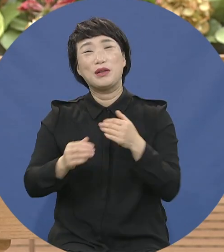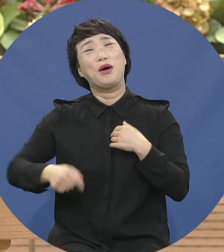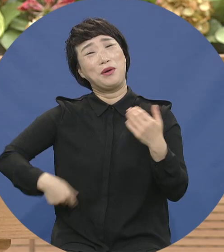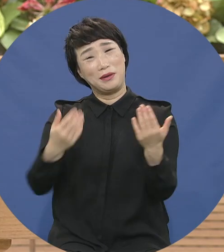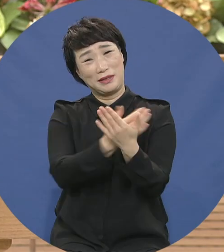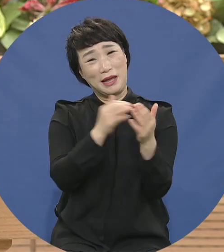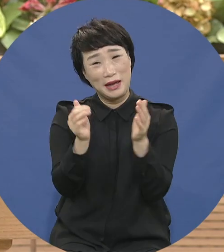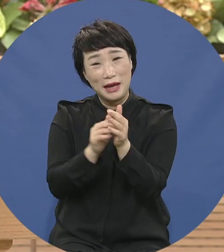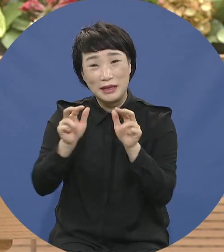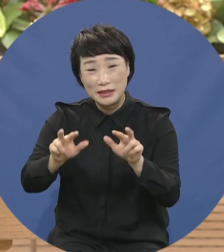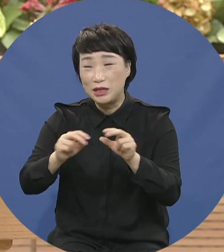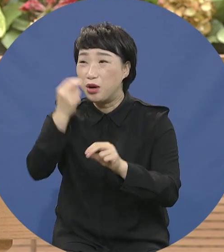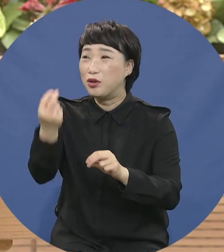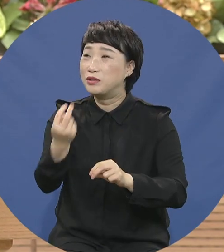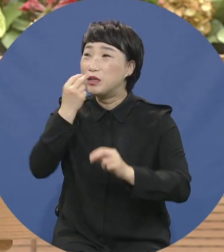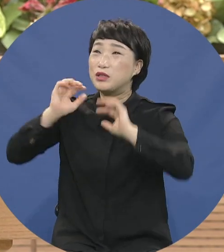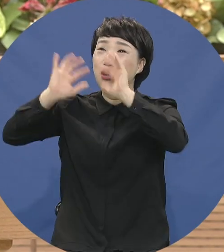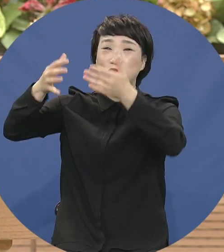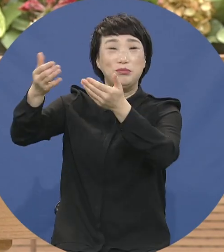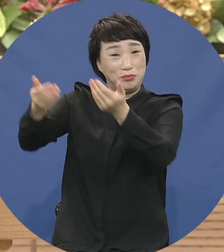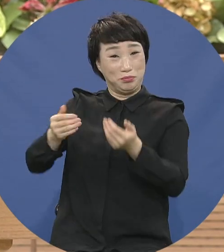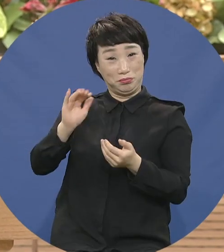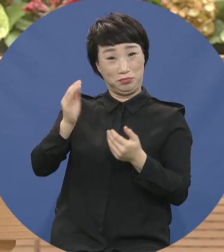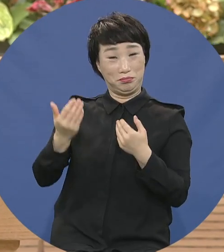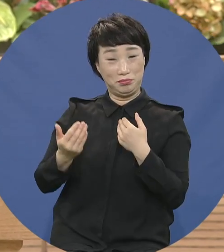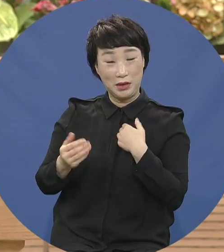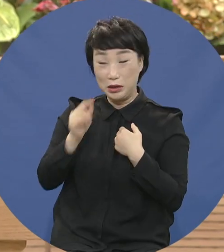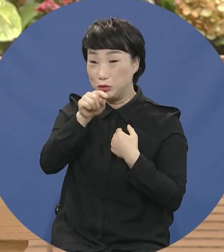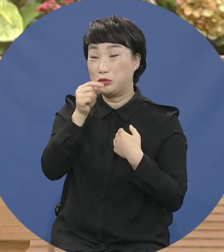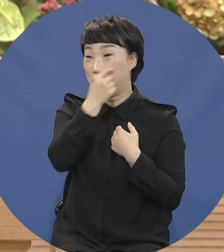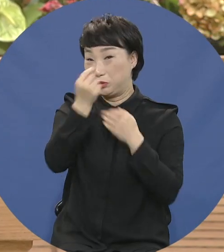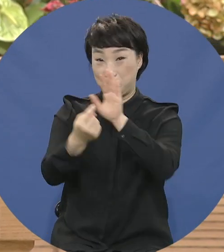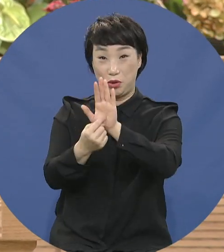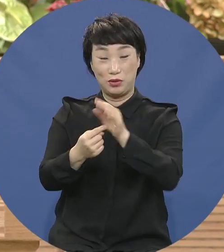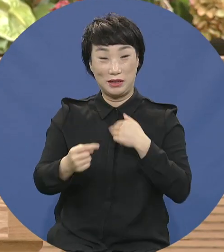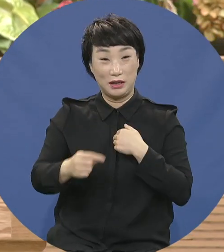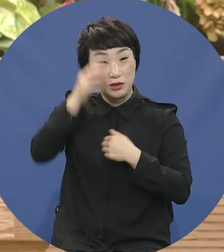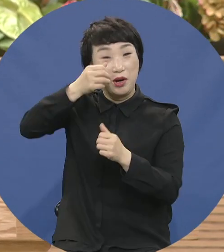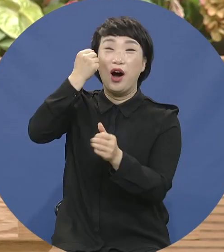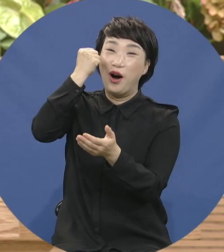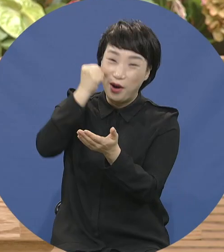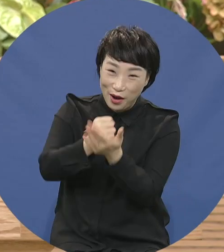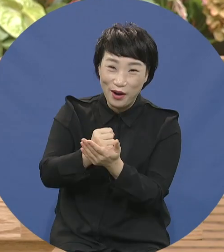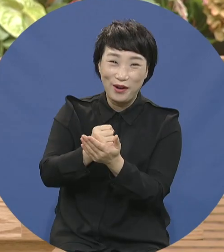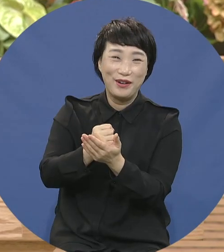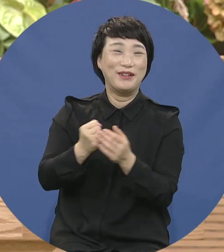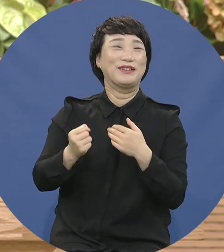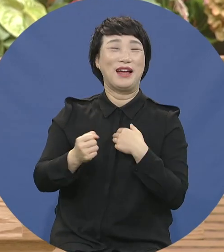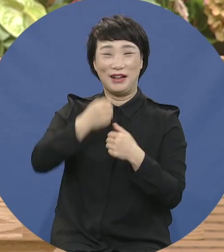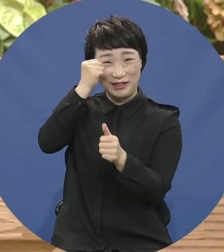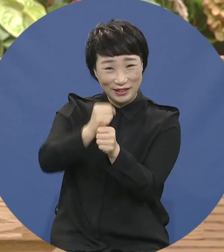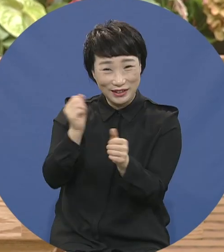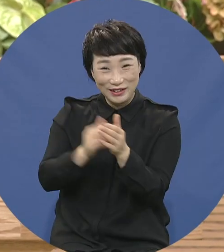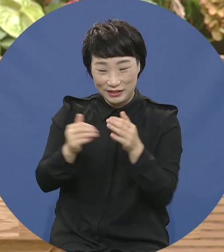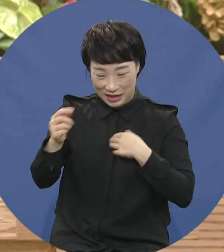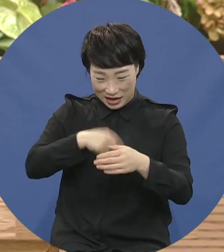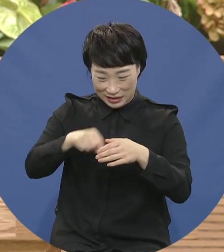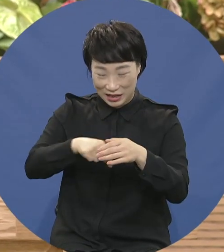그리고 영생과 천국을 부여했다 이 말이오. 그 증거로 성령이 인치시고 내 안에 와 계시다 이